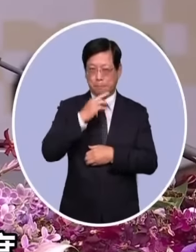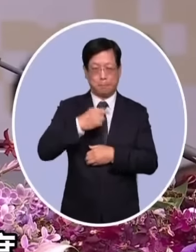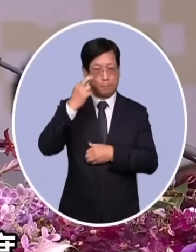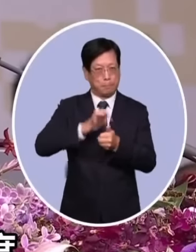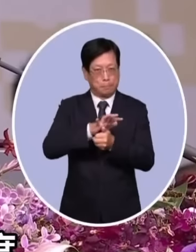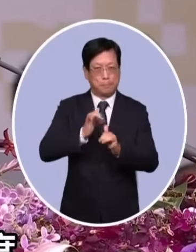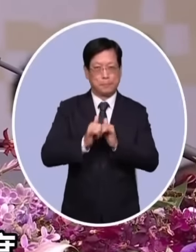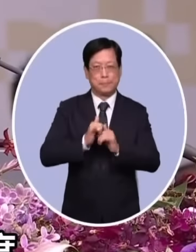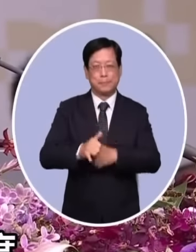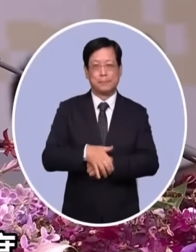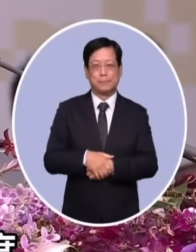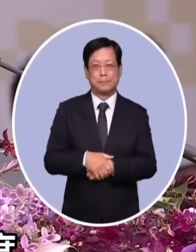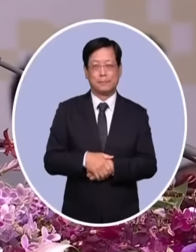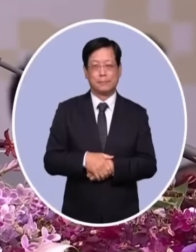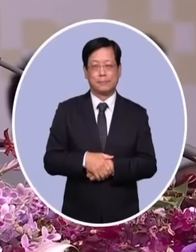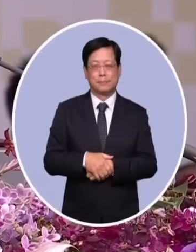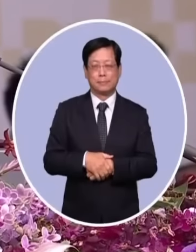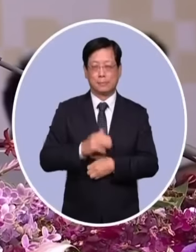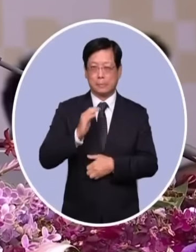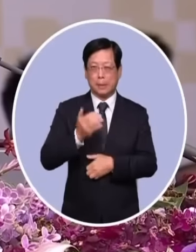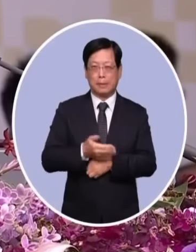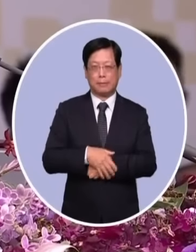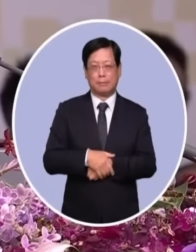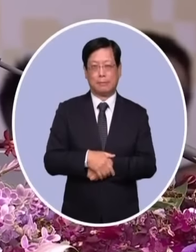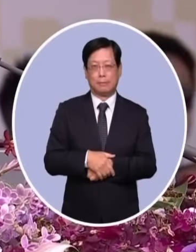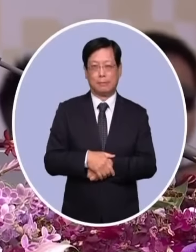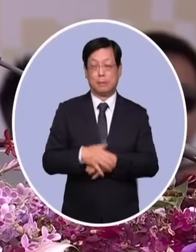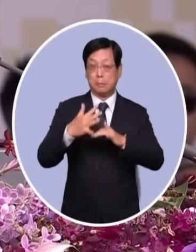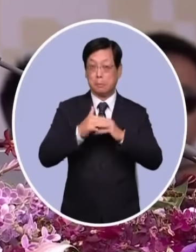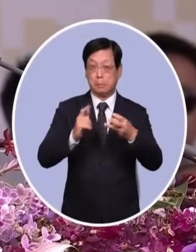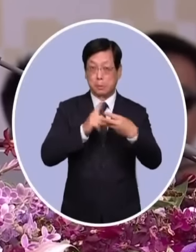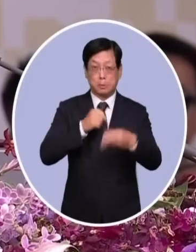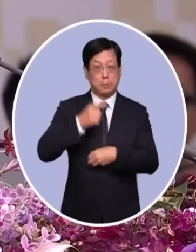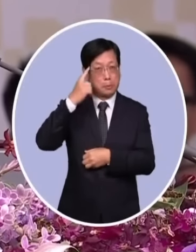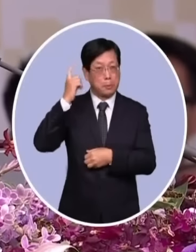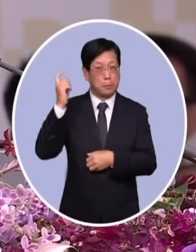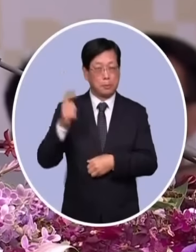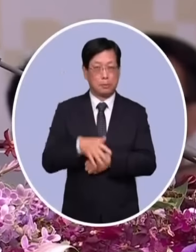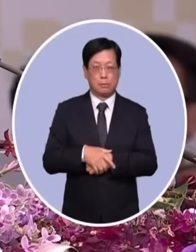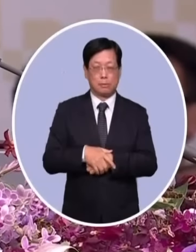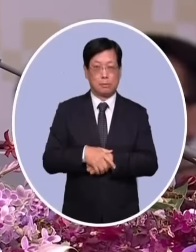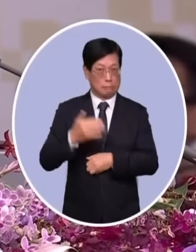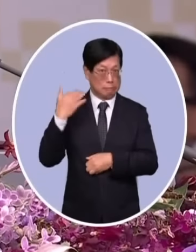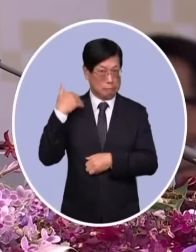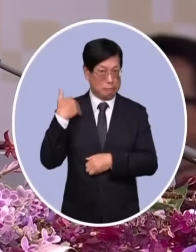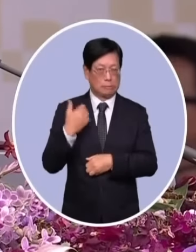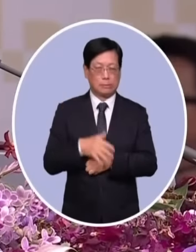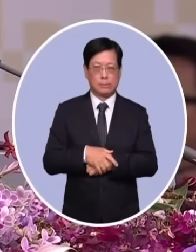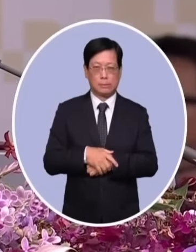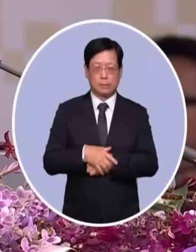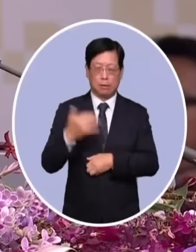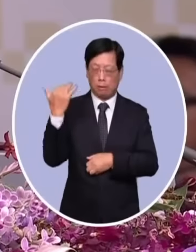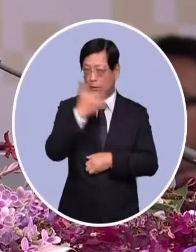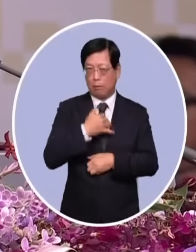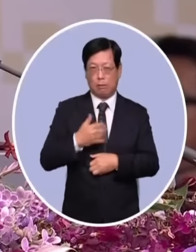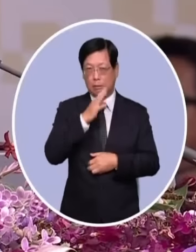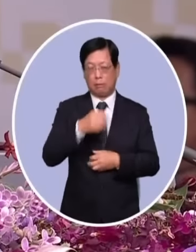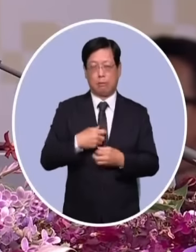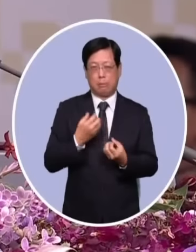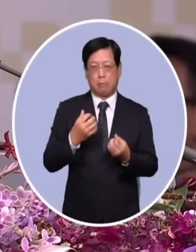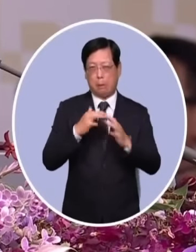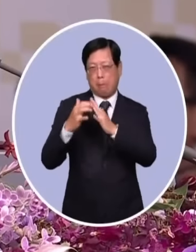度。然而，民主的梦想曾经在熊熊战火中被吞